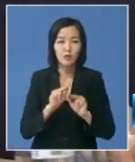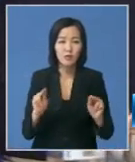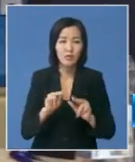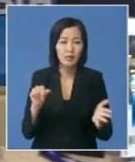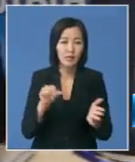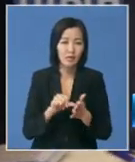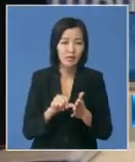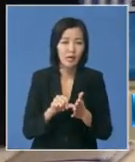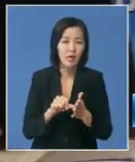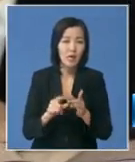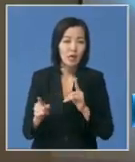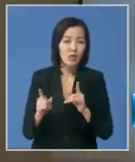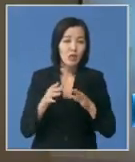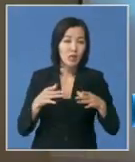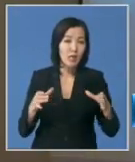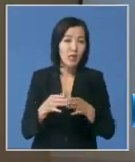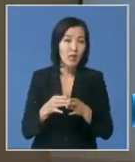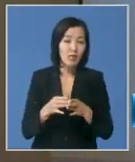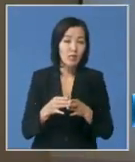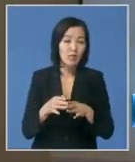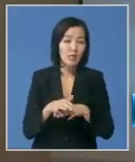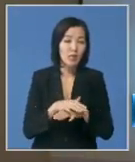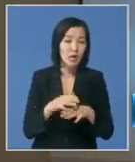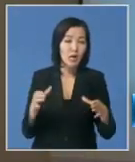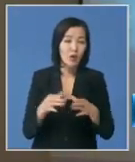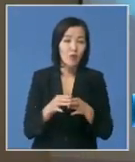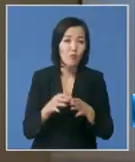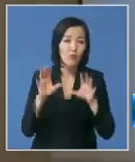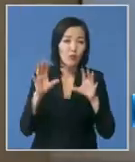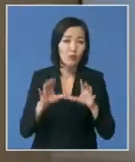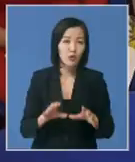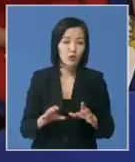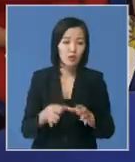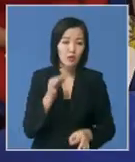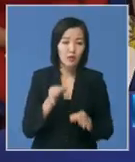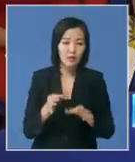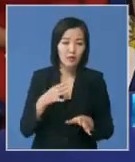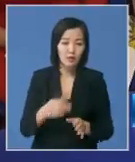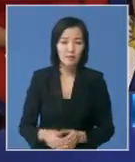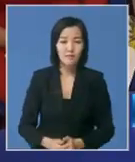олардың ұстаздары қатысты. Жиналған қауым заңдағы соңғы өзгертулерді талқылады.